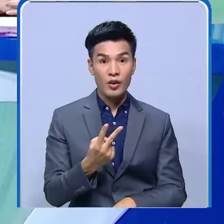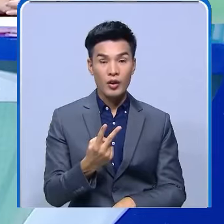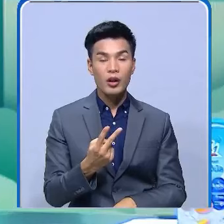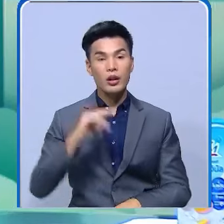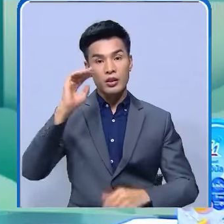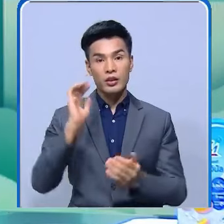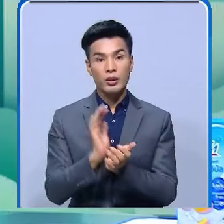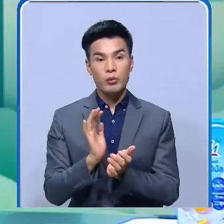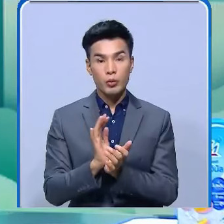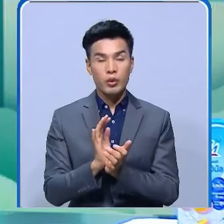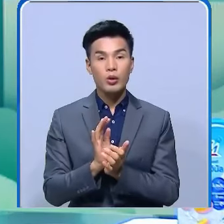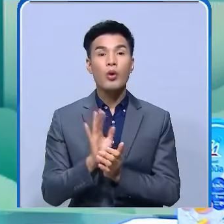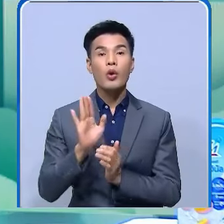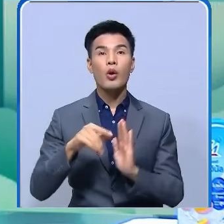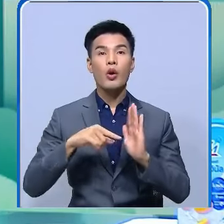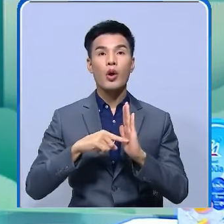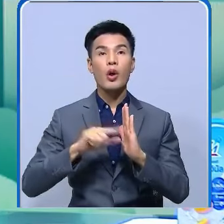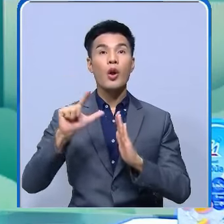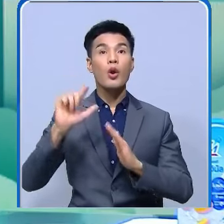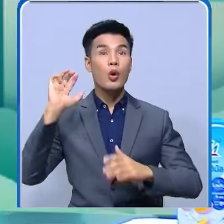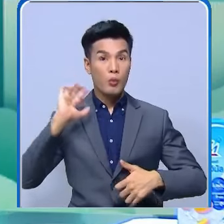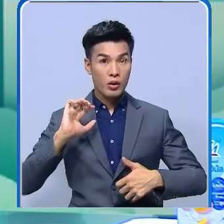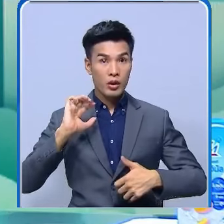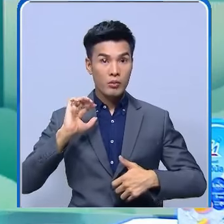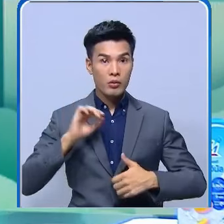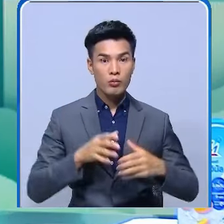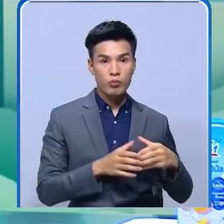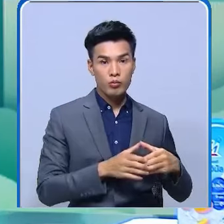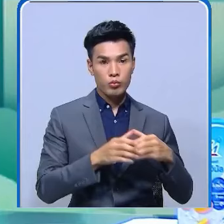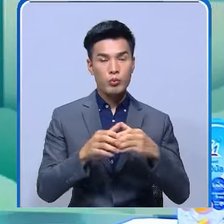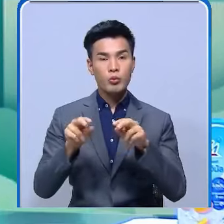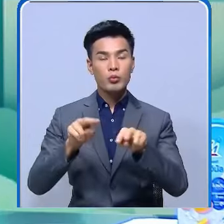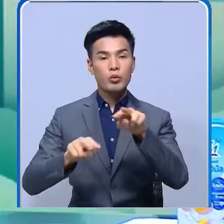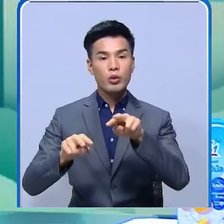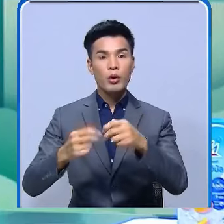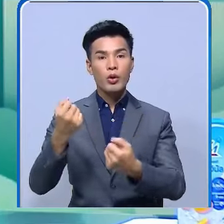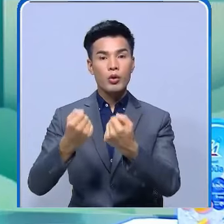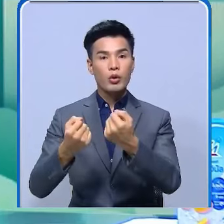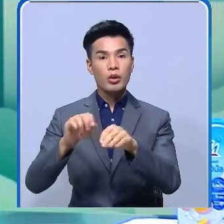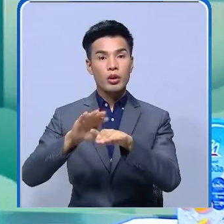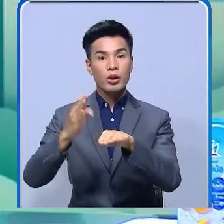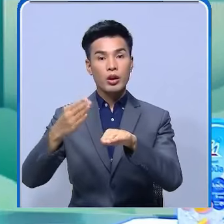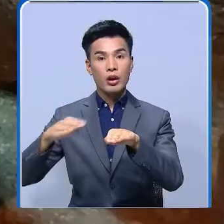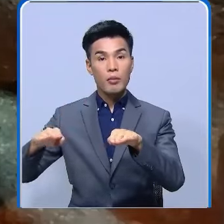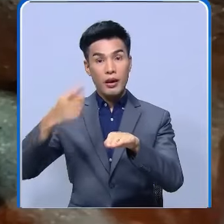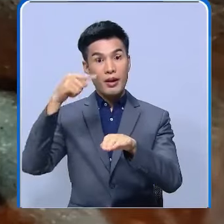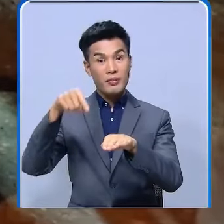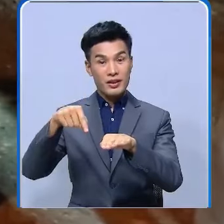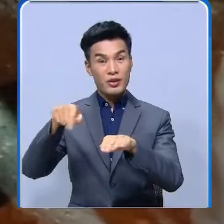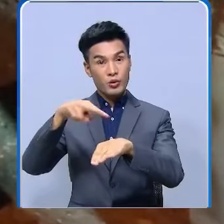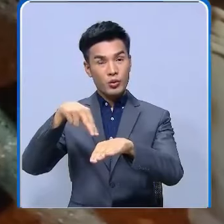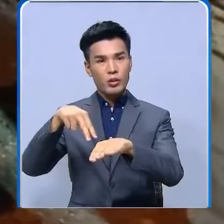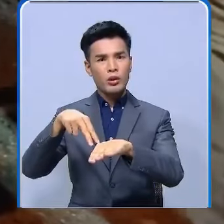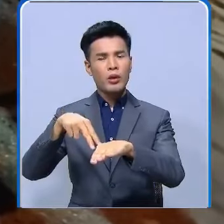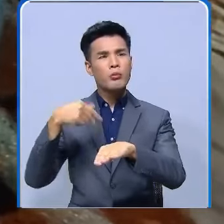ำรวจสภ.พัฒนานิคมที่ลพบุรีนำกำลังเข้าไปตรวจสอบรถกระบะสีดำคันนี้คุณผู้ชมไปดูภาพกันเลยประสบอุ